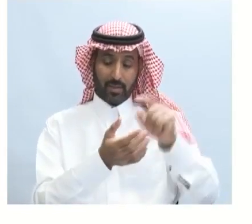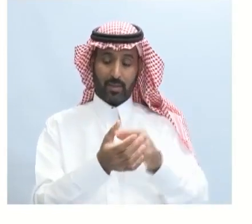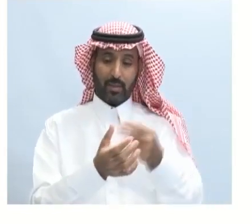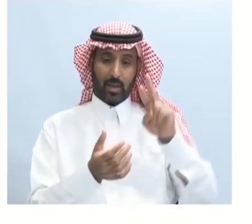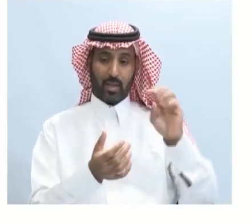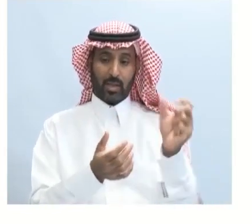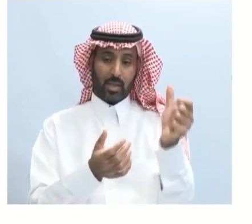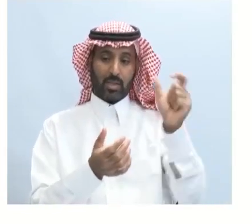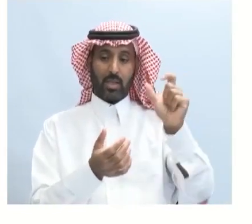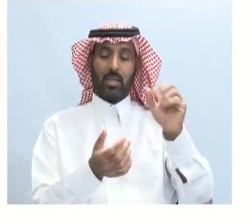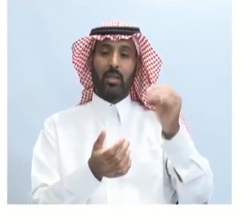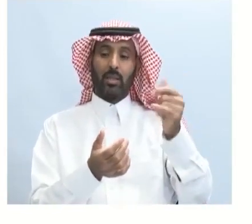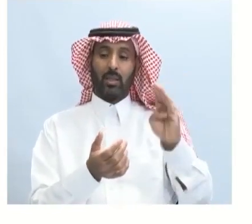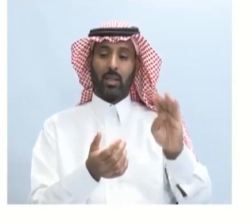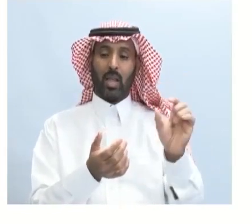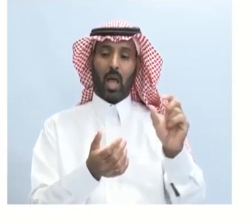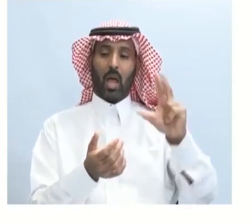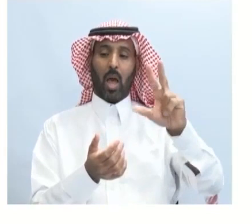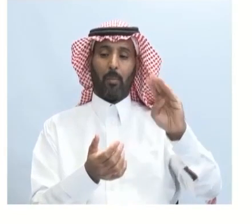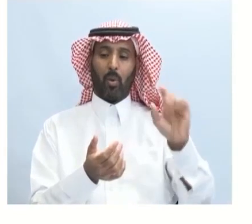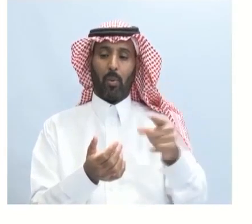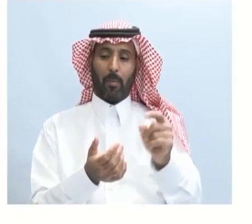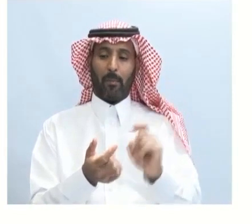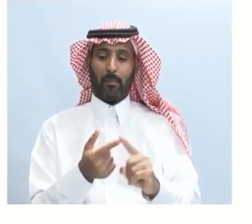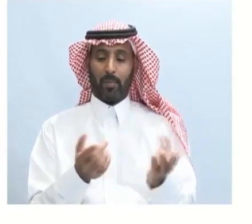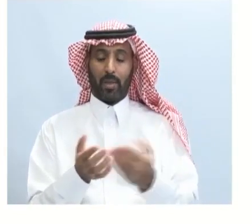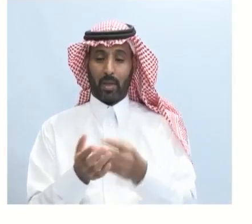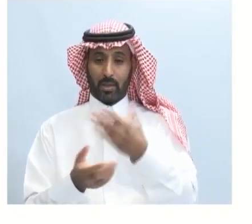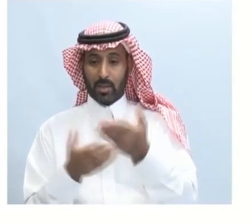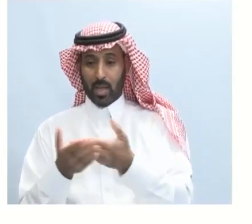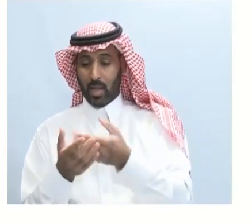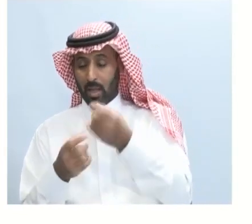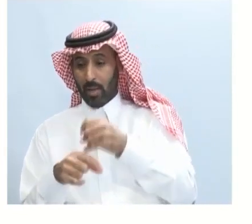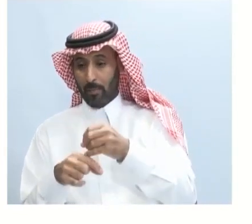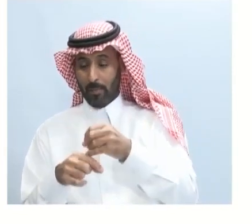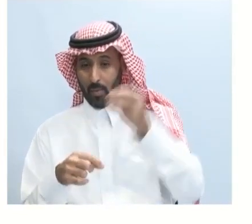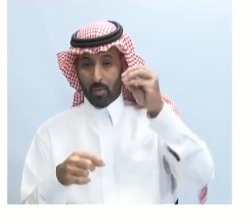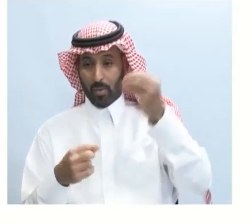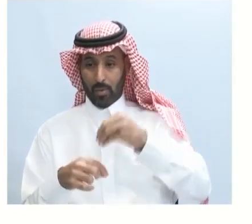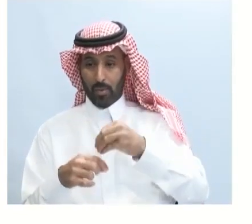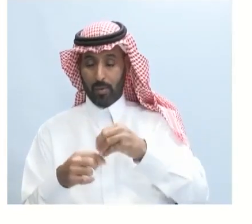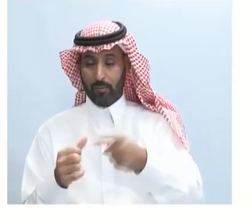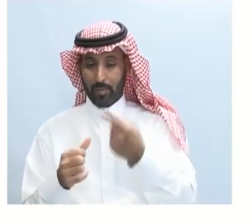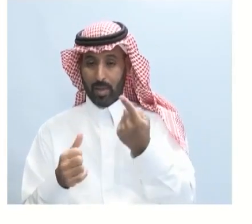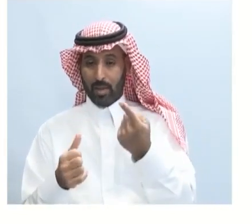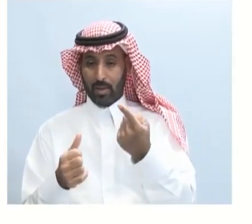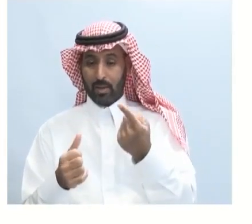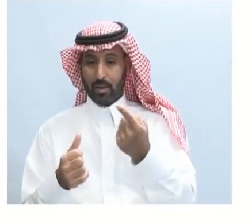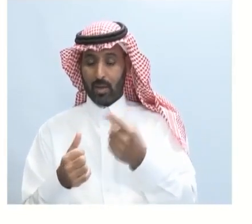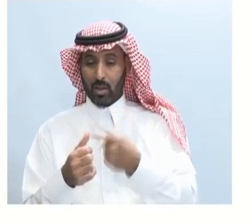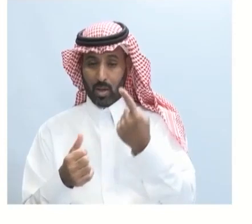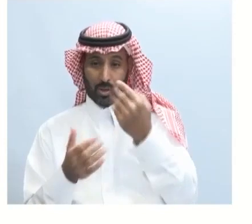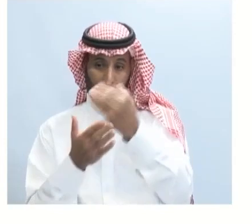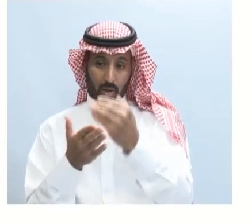الثاني اكسيد الكربون ثاني اكسيد الكربون اذا اكسده الميثانول الذي تم في البدايه يعد